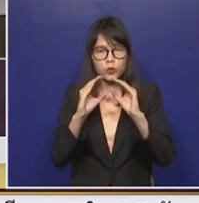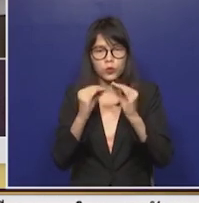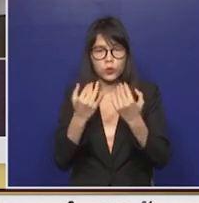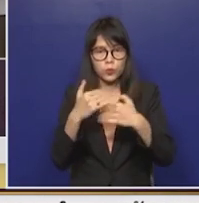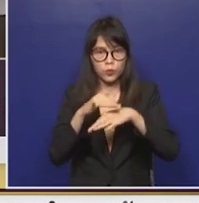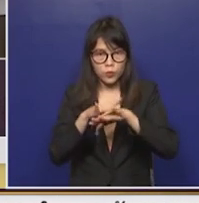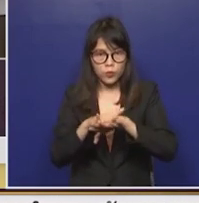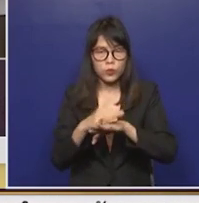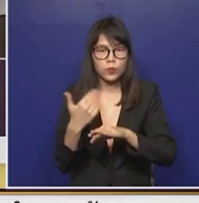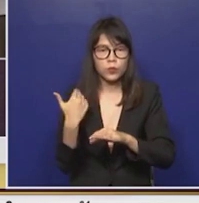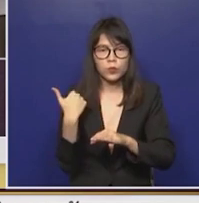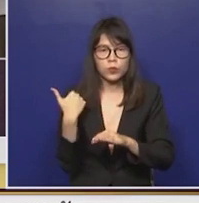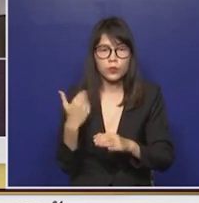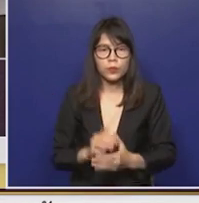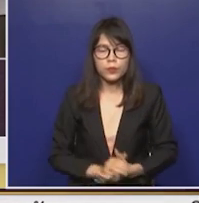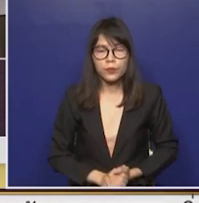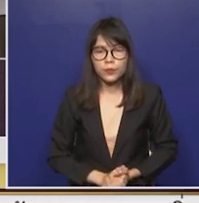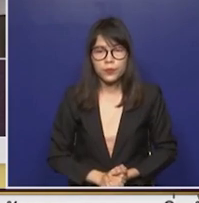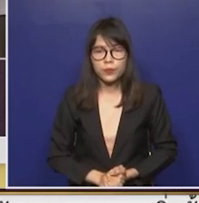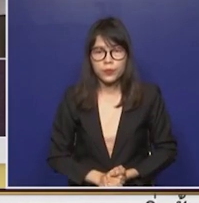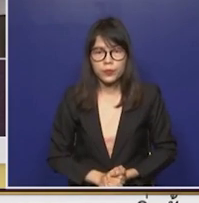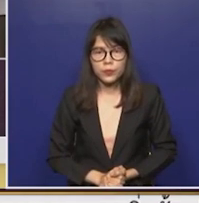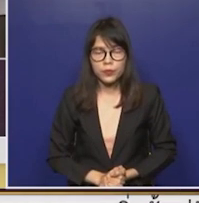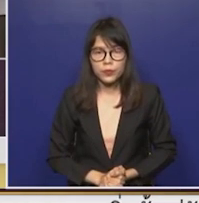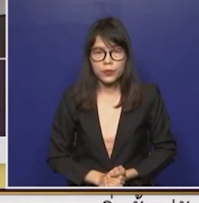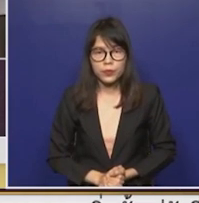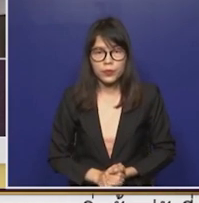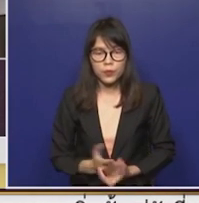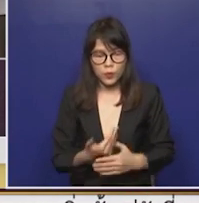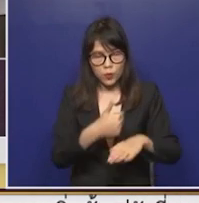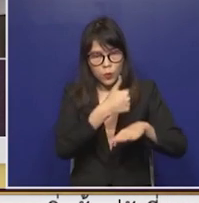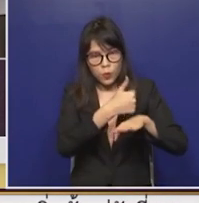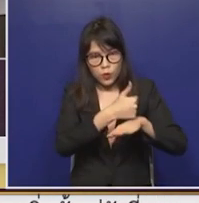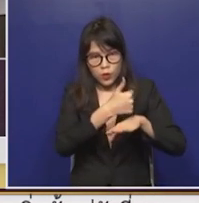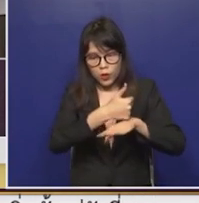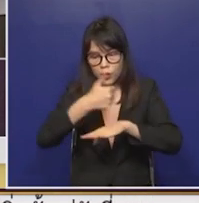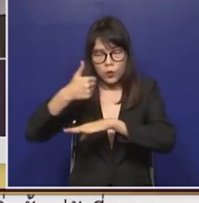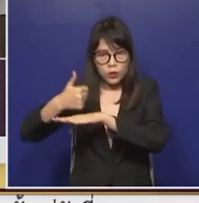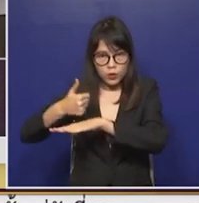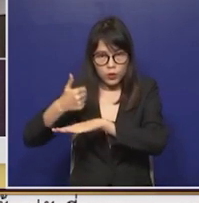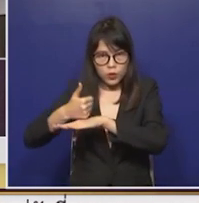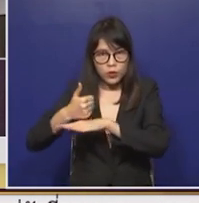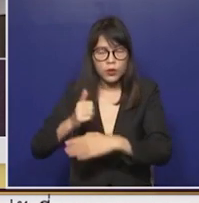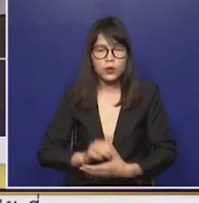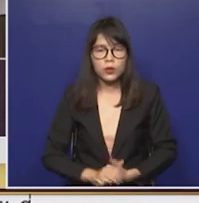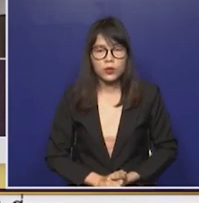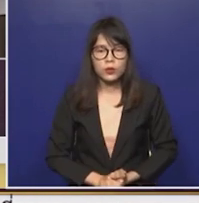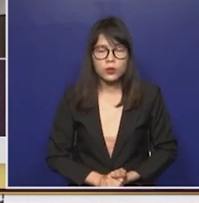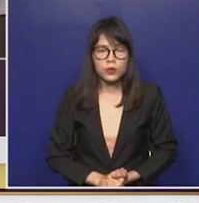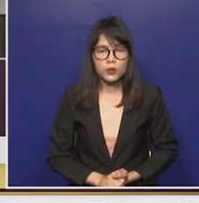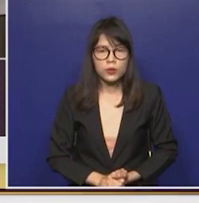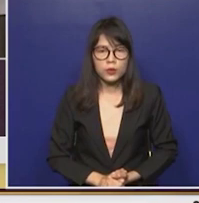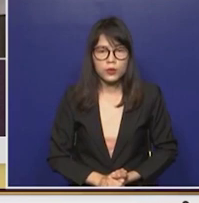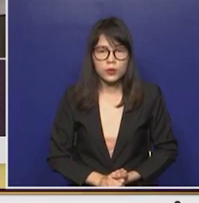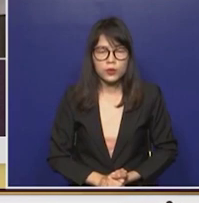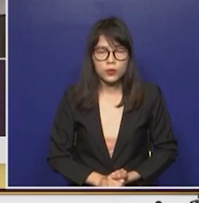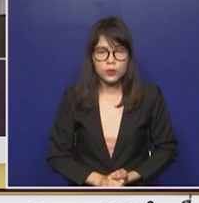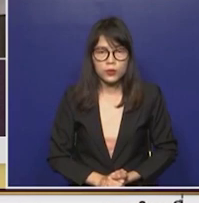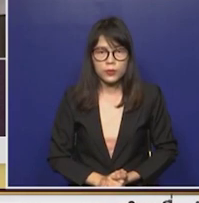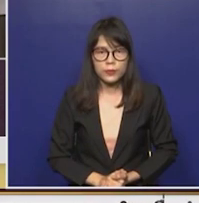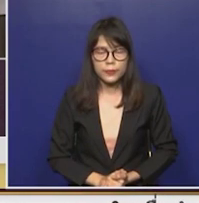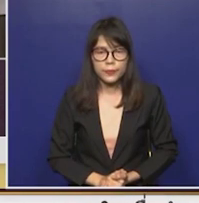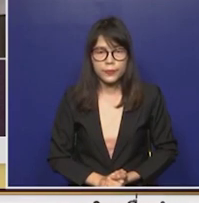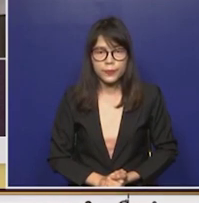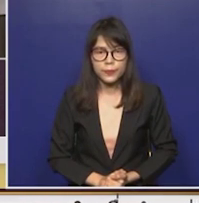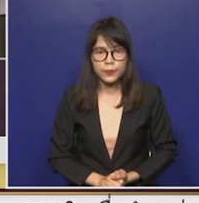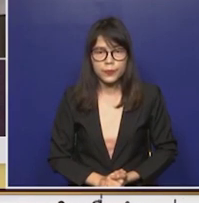ท่านหัวหน้าผู้นำฝ่ายค้านท่านสุทินคุณศิระคุณไพบูลย์